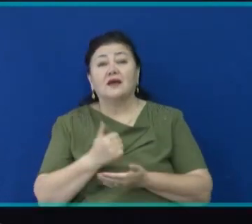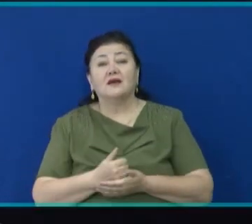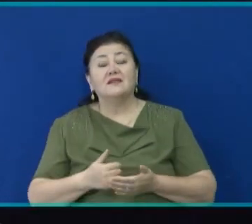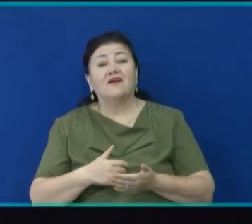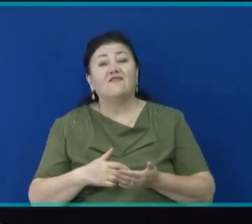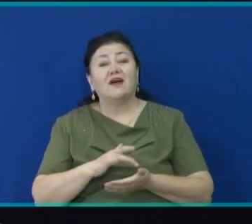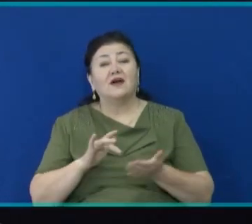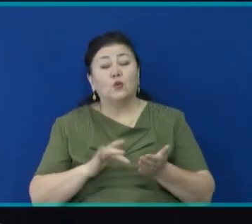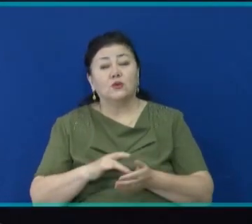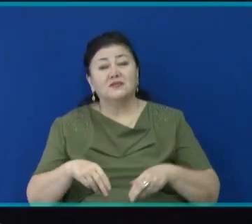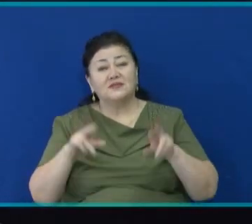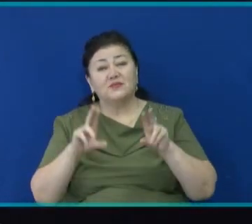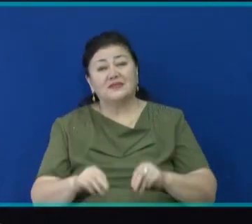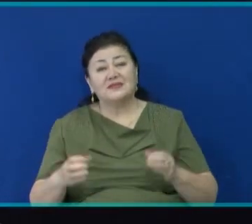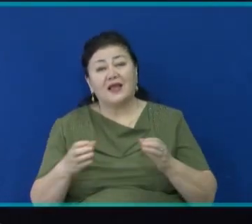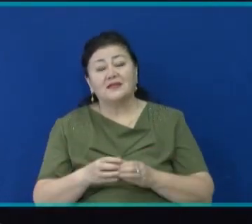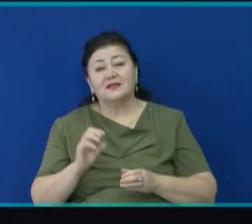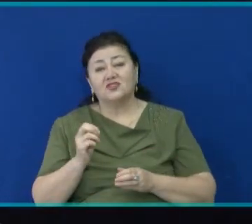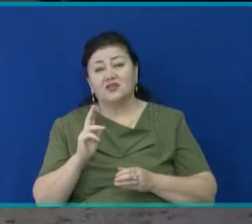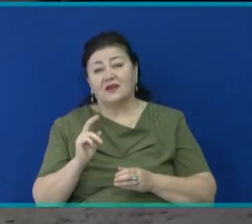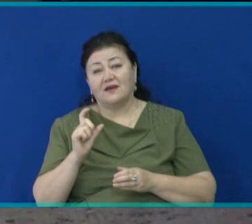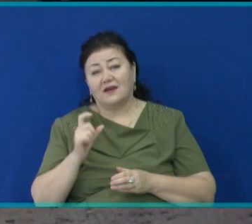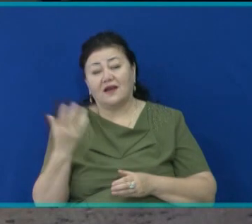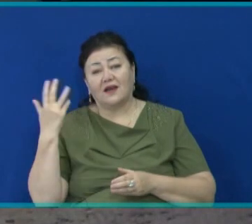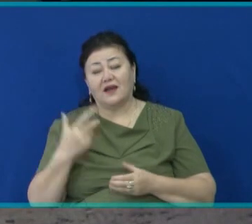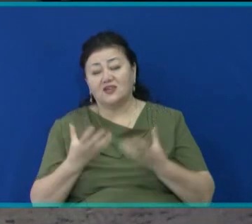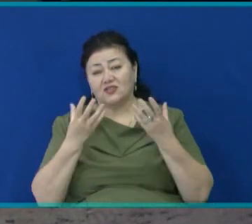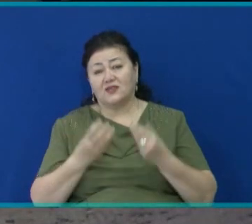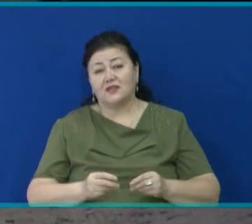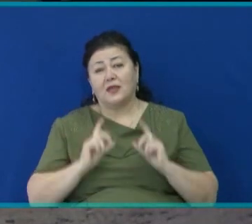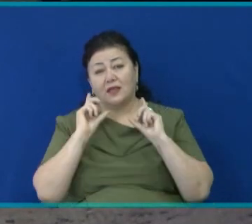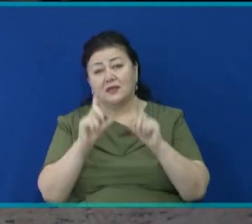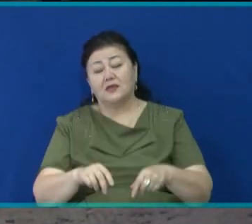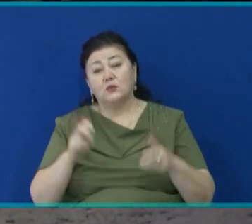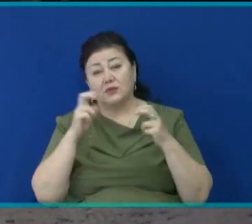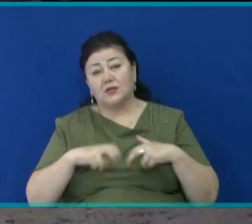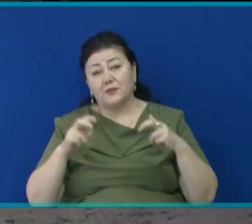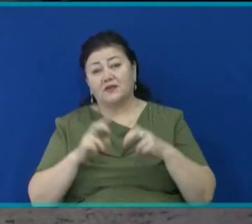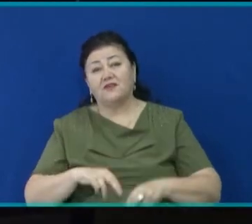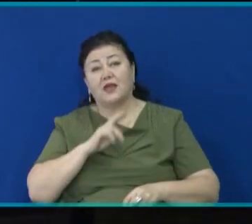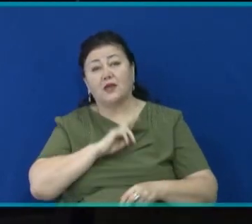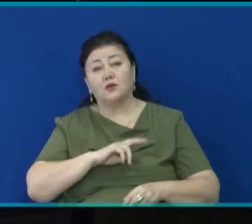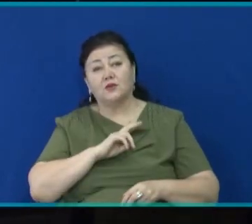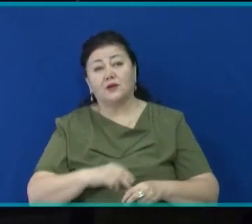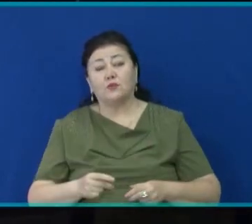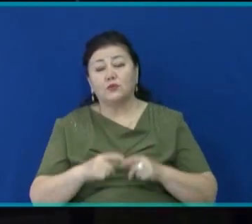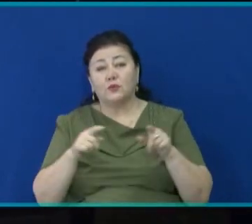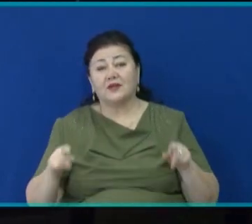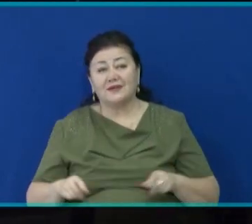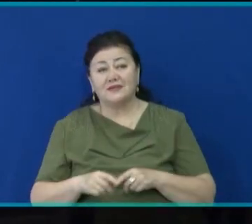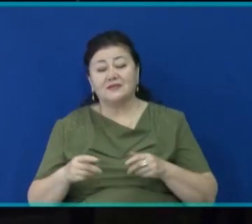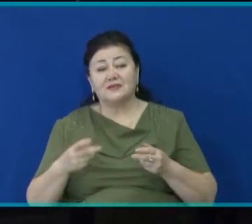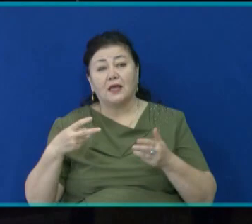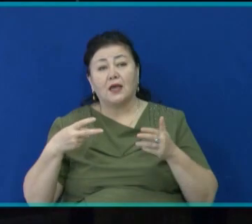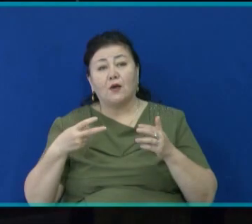Нурсагатова специалисты и руководители отдела ЖКХ ежедневно выезжают и контролируют работу подрядных организаций. Ботагоз Дандыбаева, Анатолий